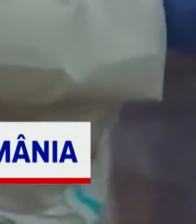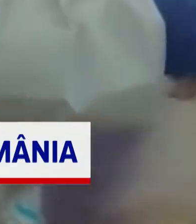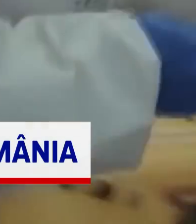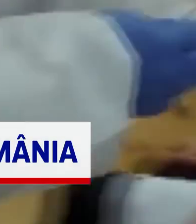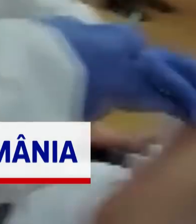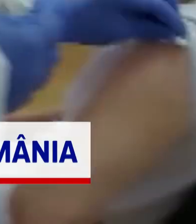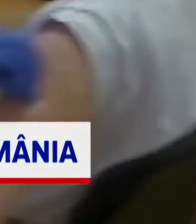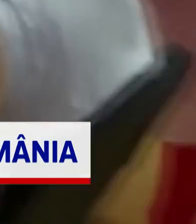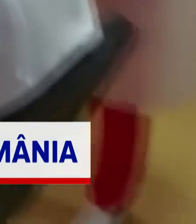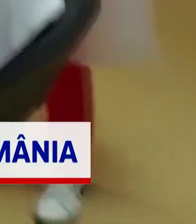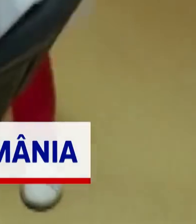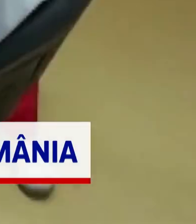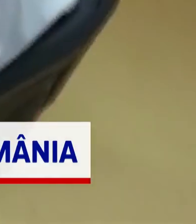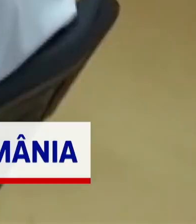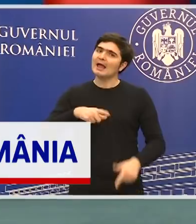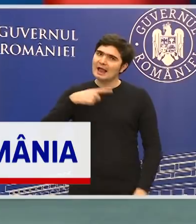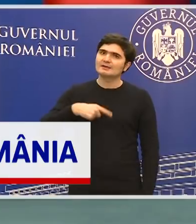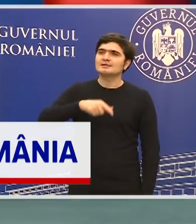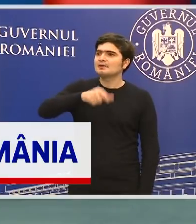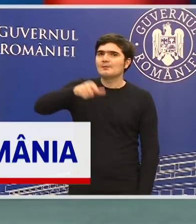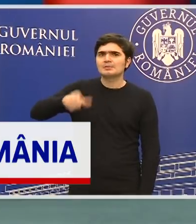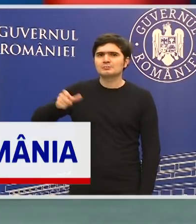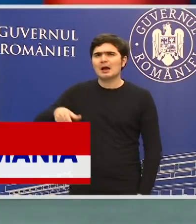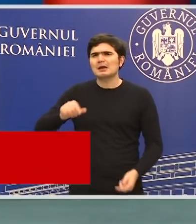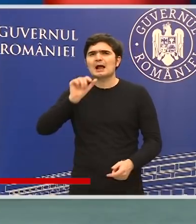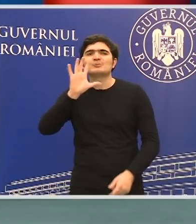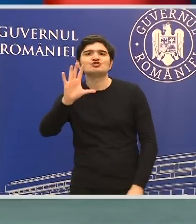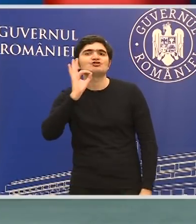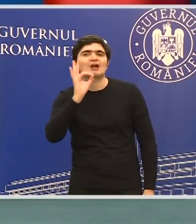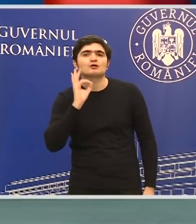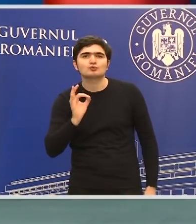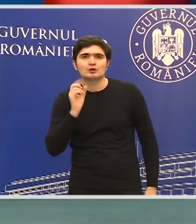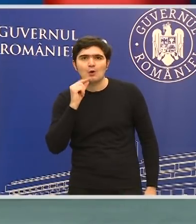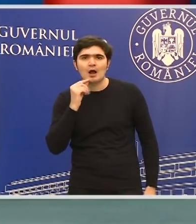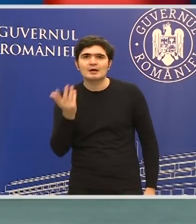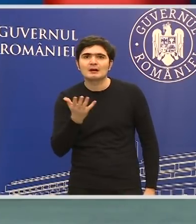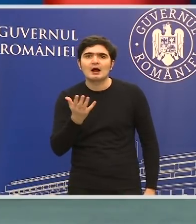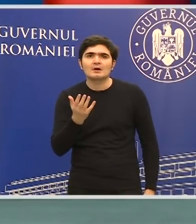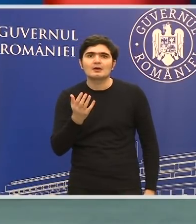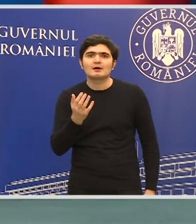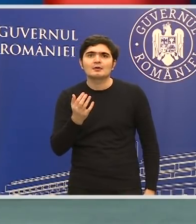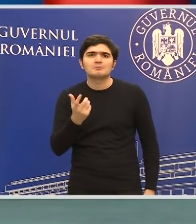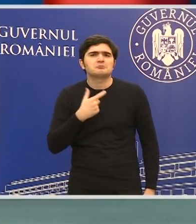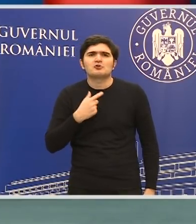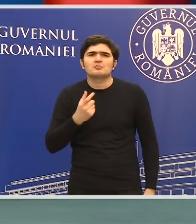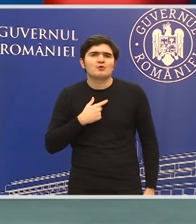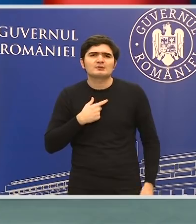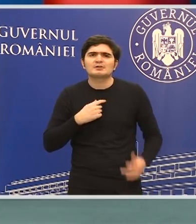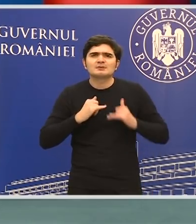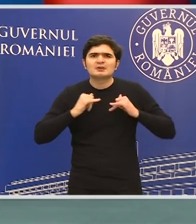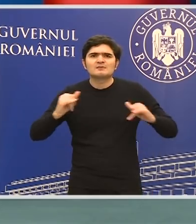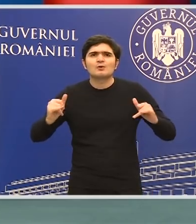Și în al doilea rând, există persoane, aproximativ 5% dintre oameni, care sunt non-responderi, care nu